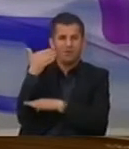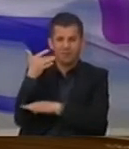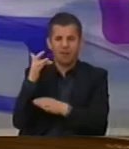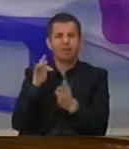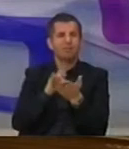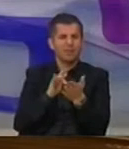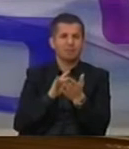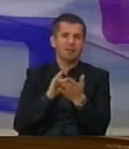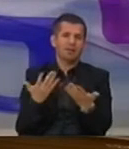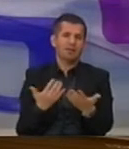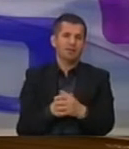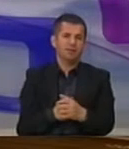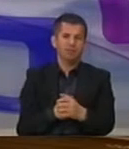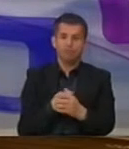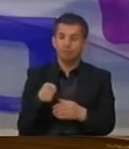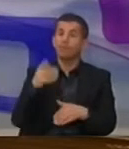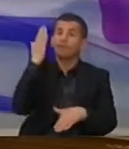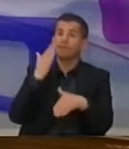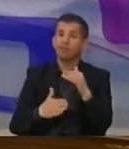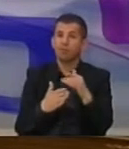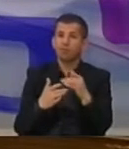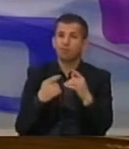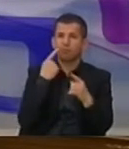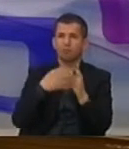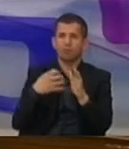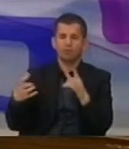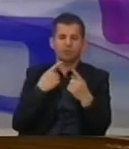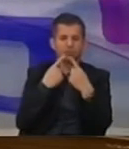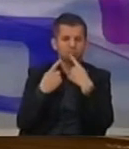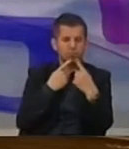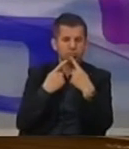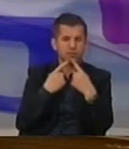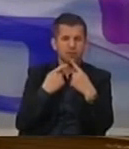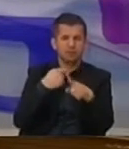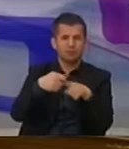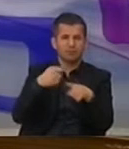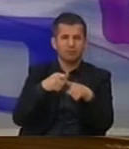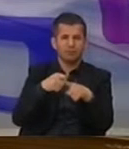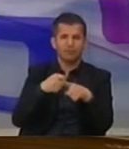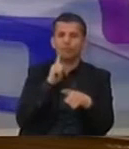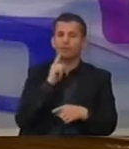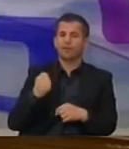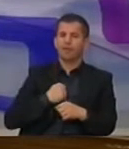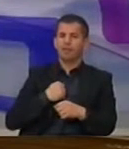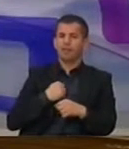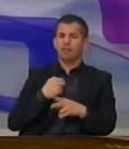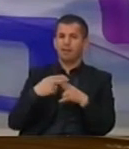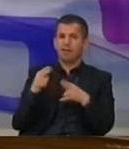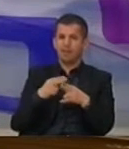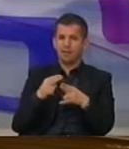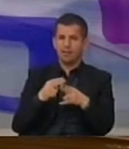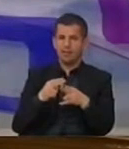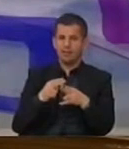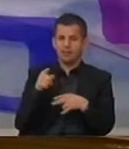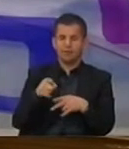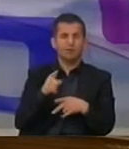mesme. Është në përfundim e sipër procesi i themelimit të mekanizmit të skemës për garantim të kredive, i cili